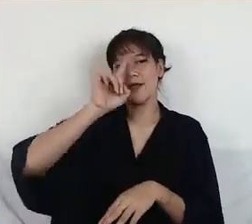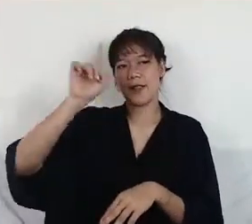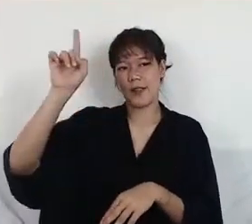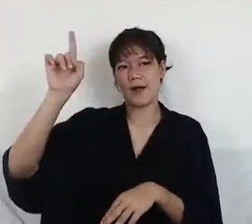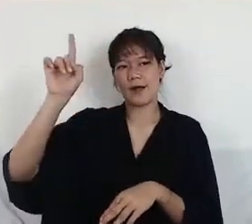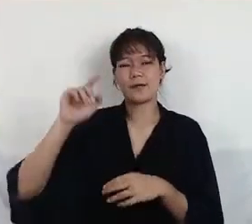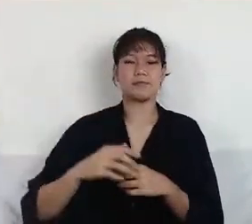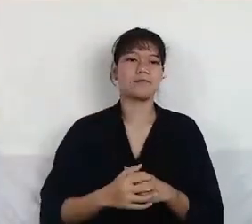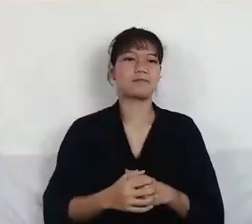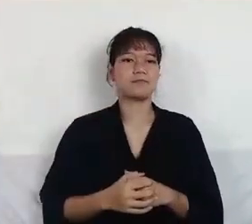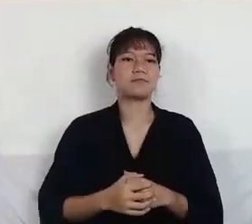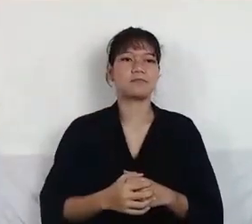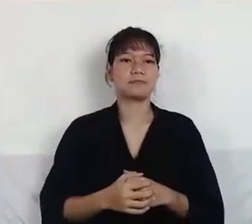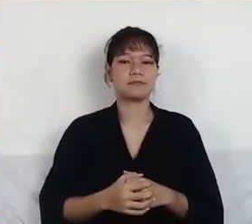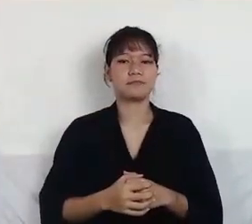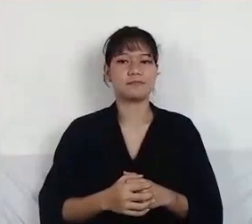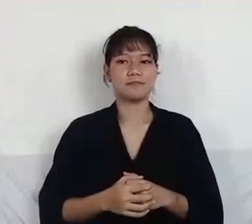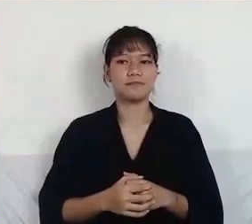Allah.